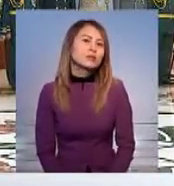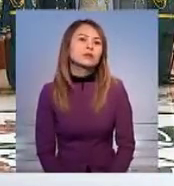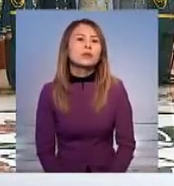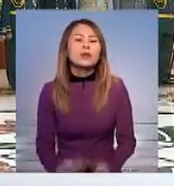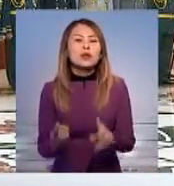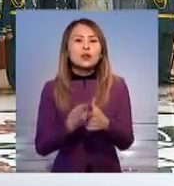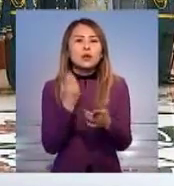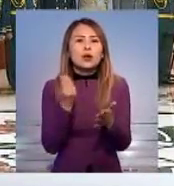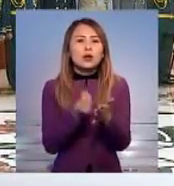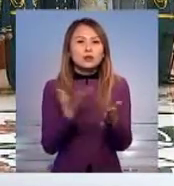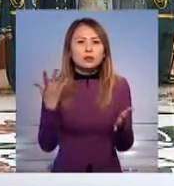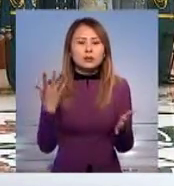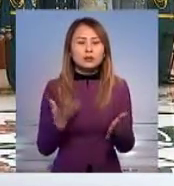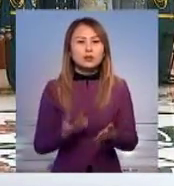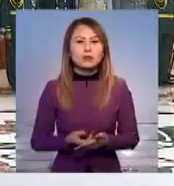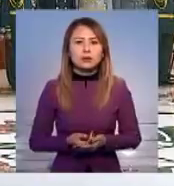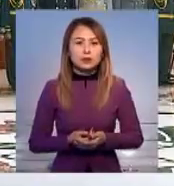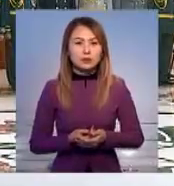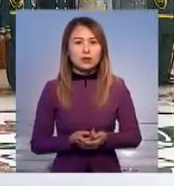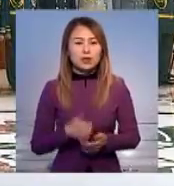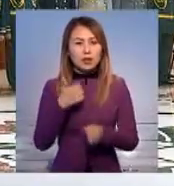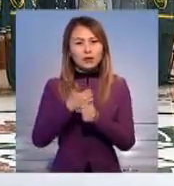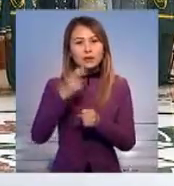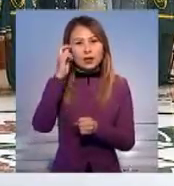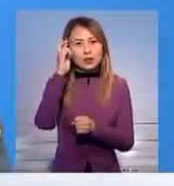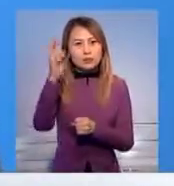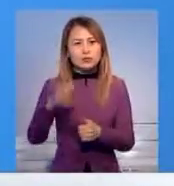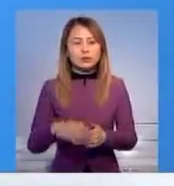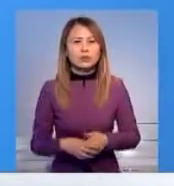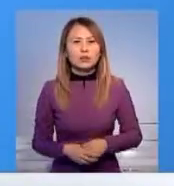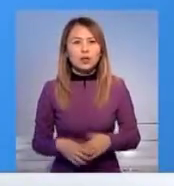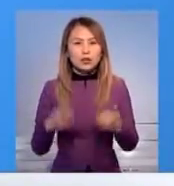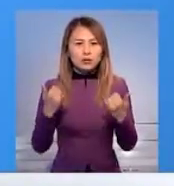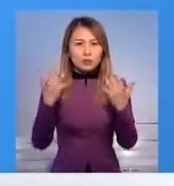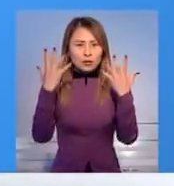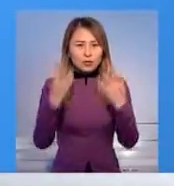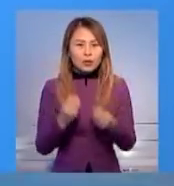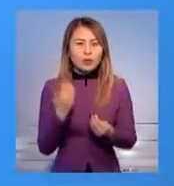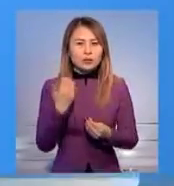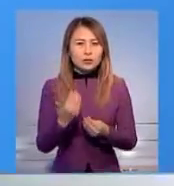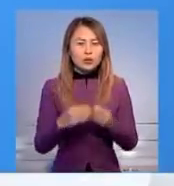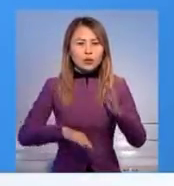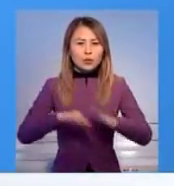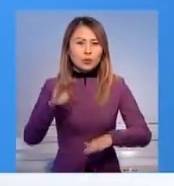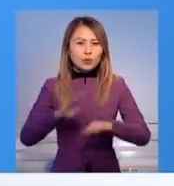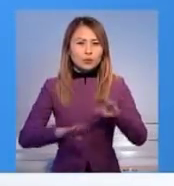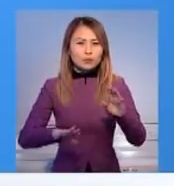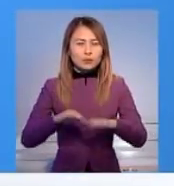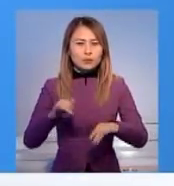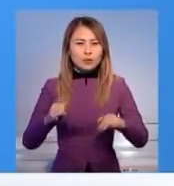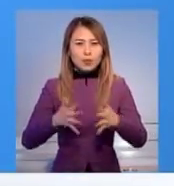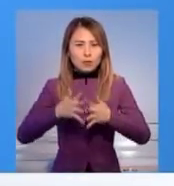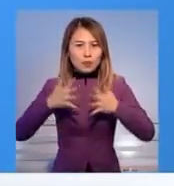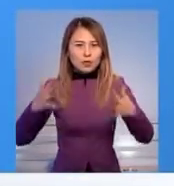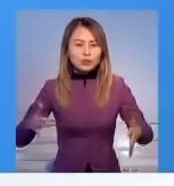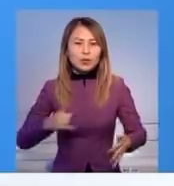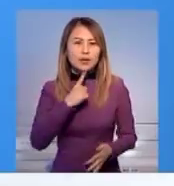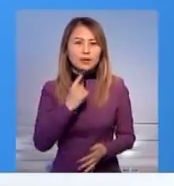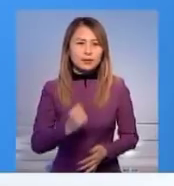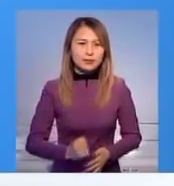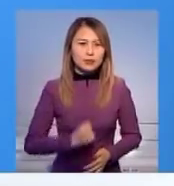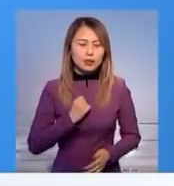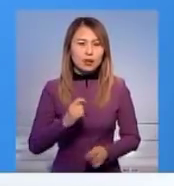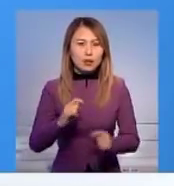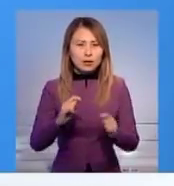Аса құрметті елбасы, бүгін бізге сіздің қолыңыздан ең үлкен әскери